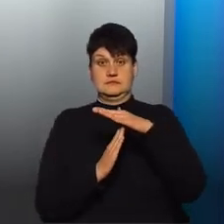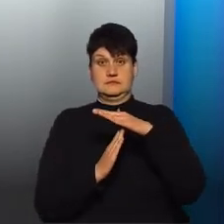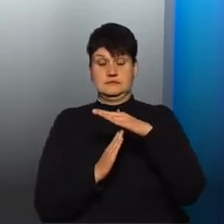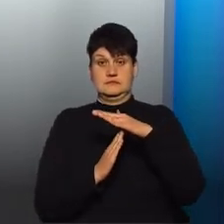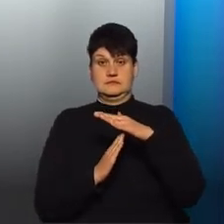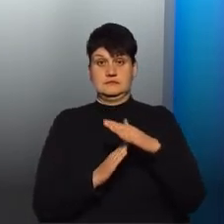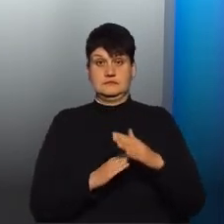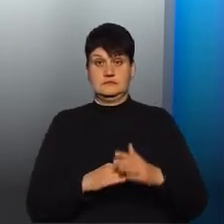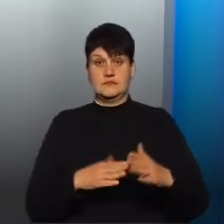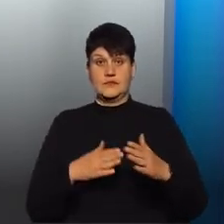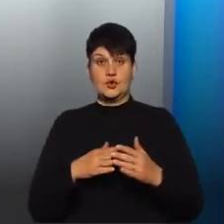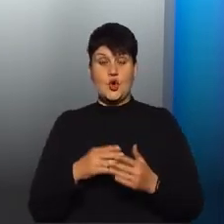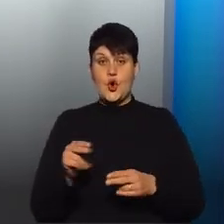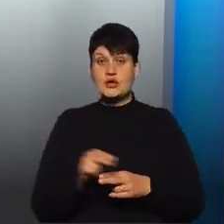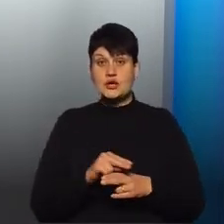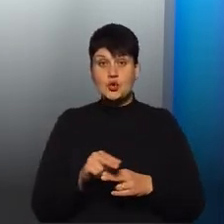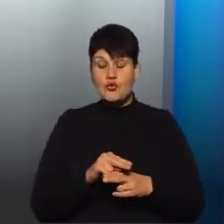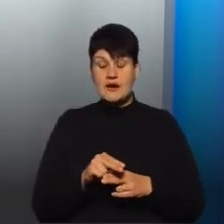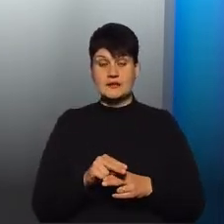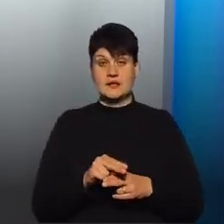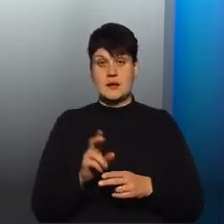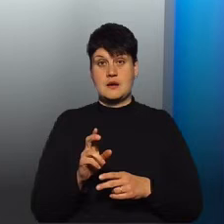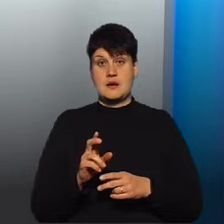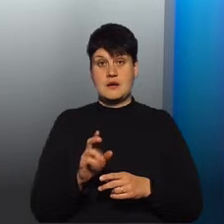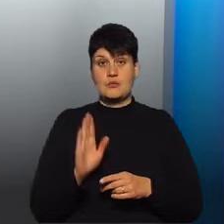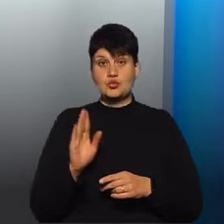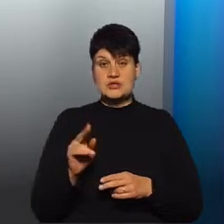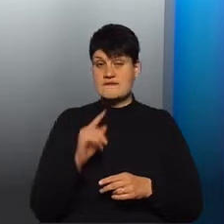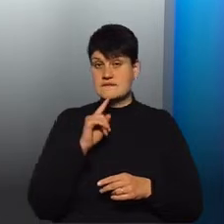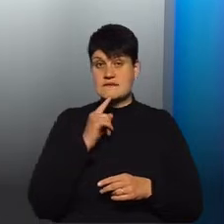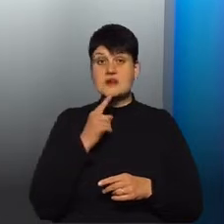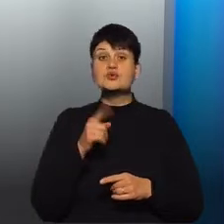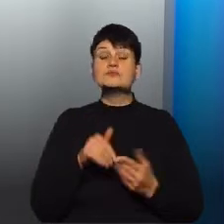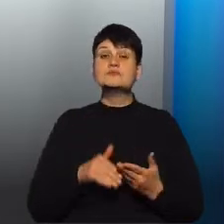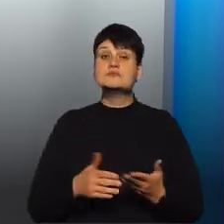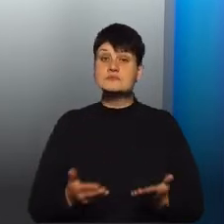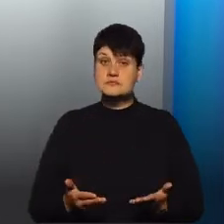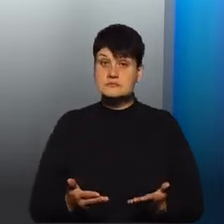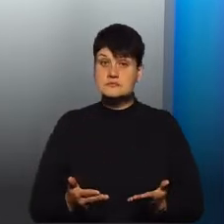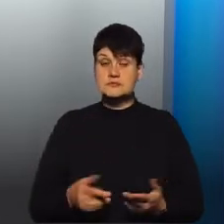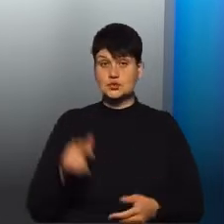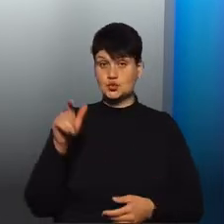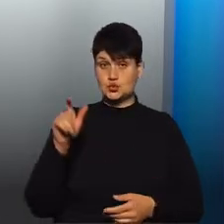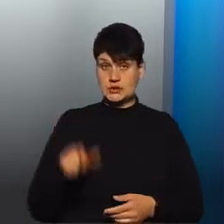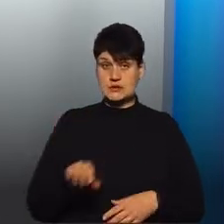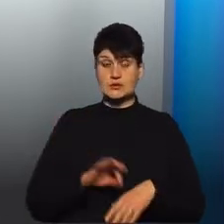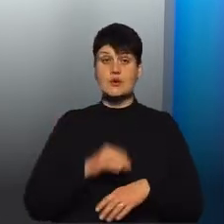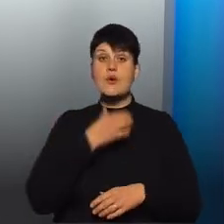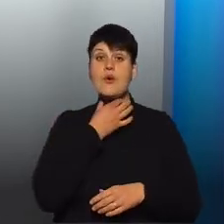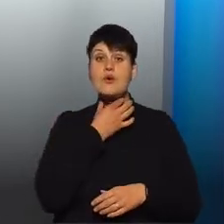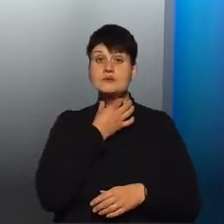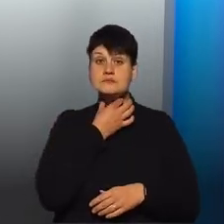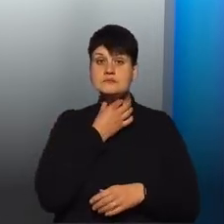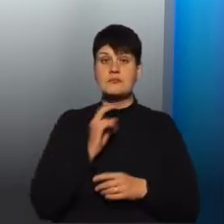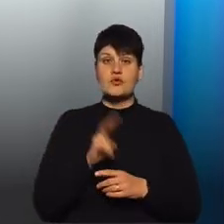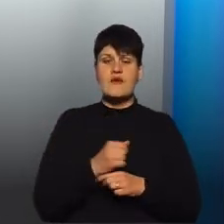періоду, коли лікувати бактерійні інфекції буде дуже важко. А що цьому сприяє? Так, людина заболіла горло, приходить в аптечний заклад, каже,